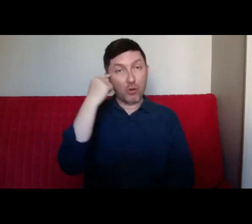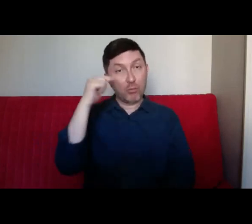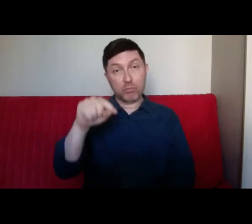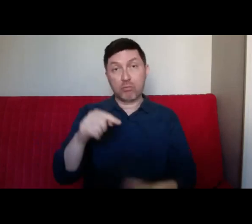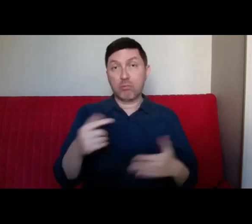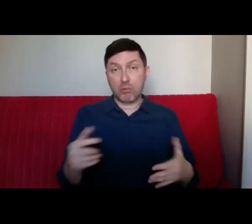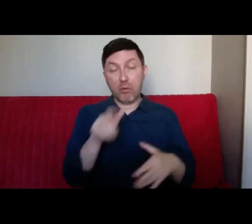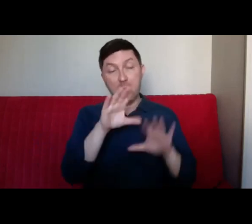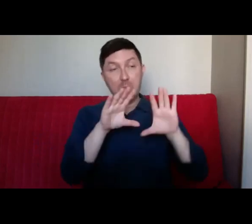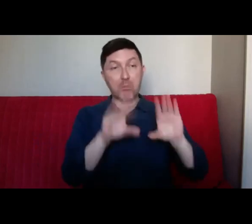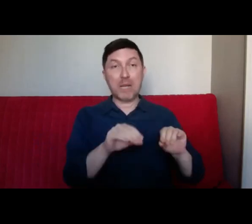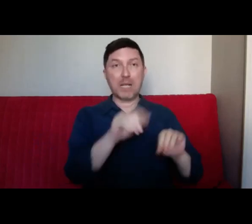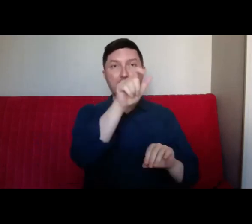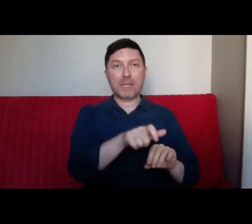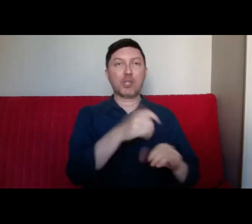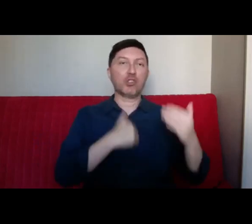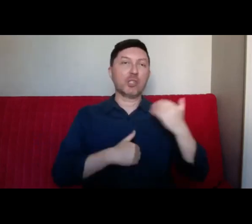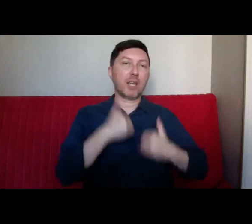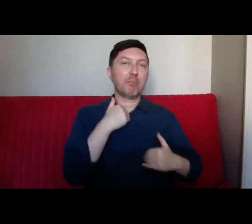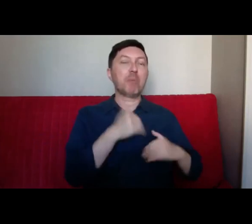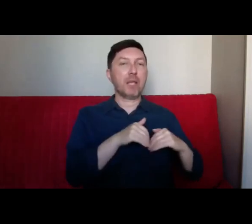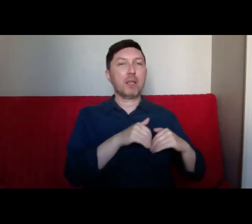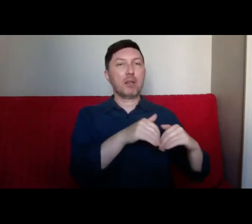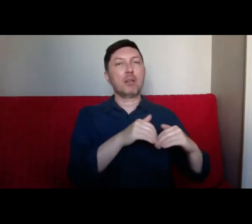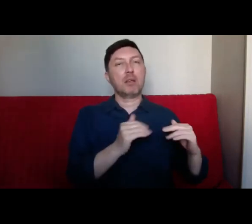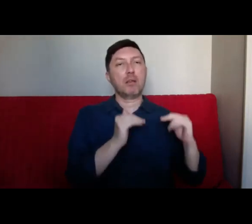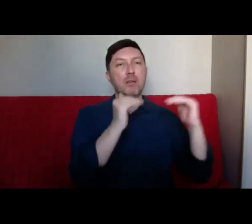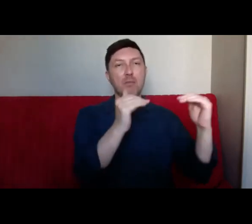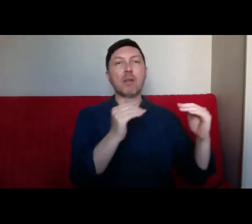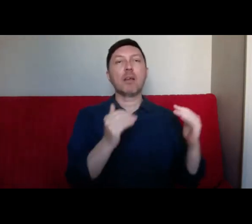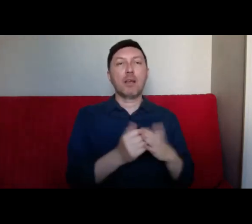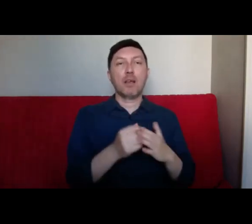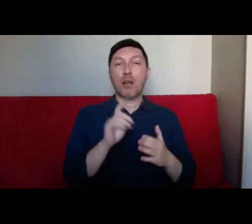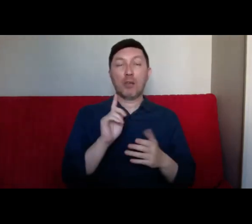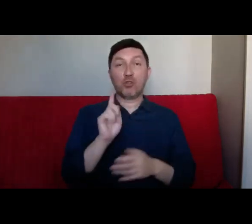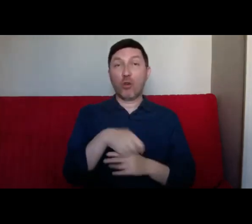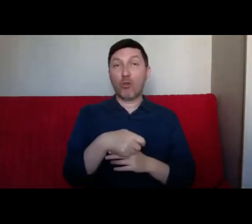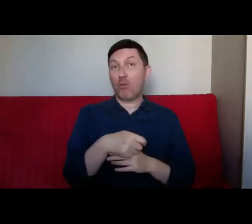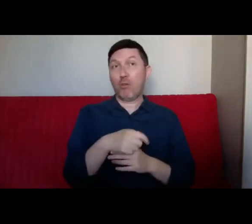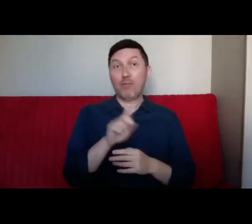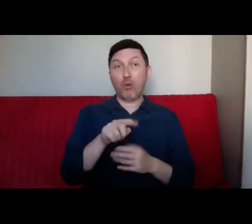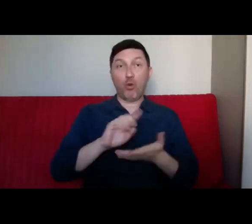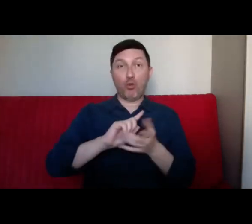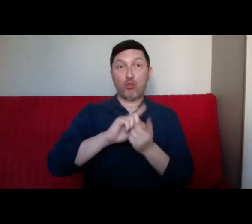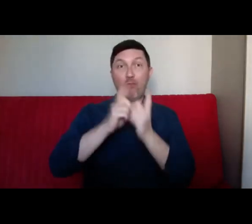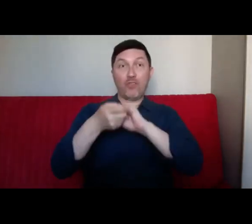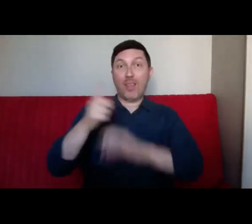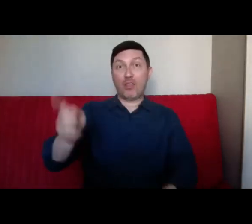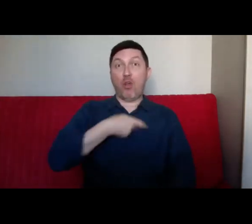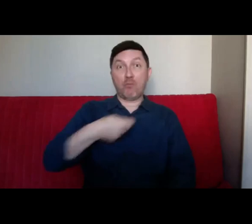des personnes handicapées dans la société, dans l'entreprise, et que ce soit finalement banalisé et qu'on ne les voit plus à la limite, qu'elles soient complètement intégrées à notre